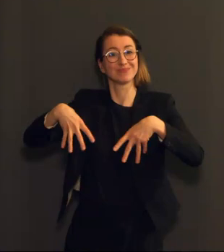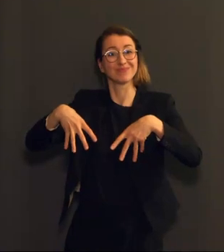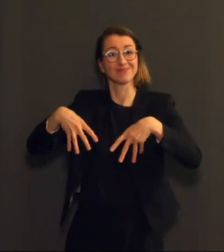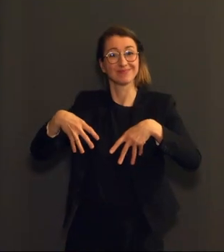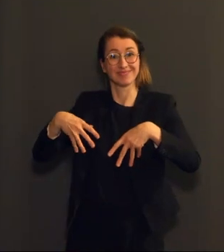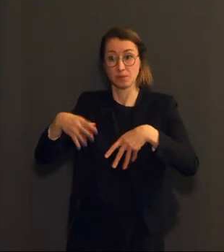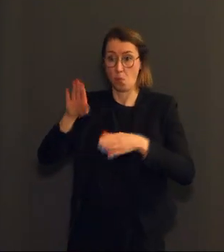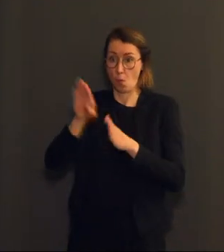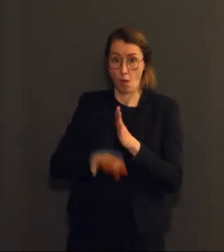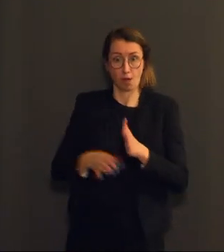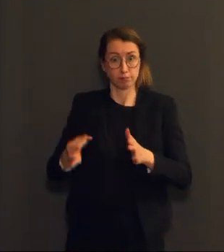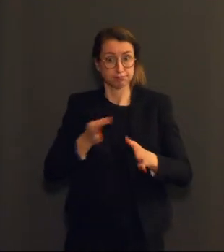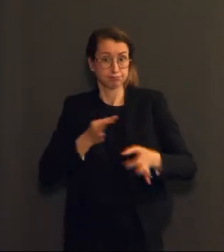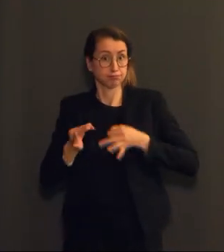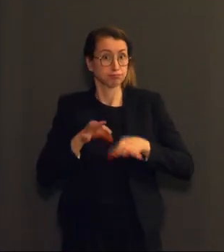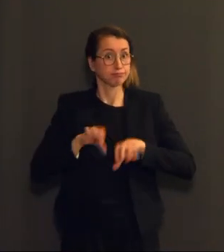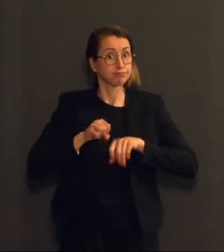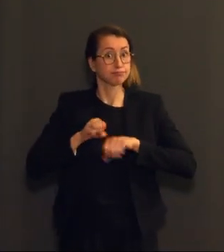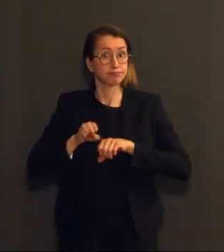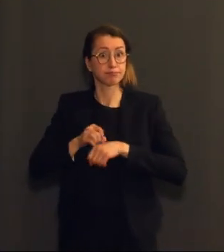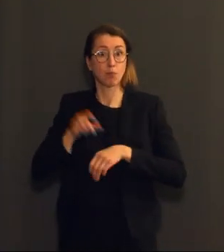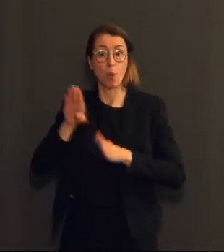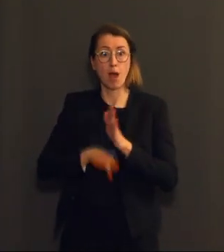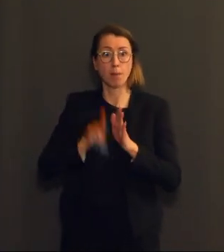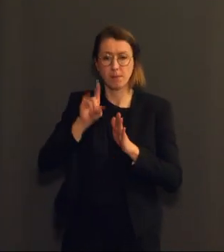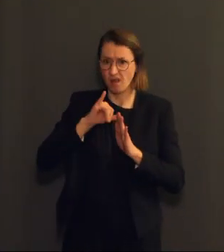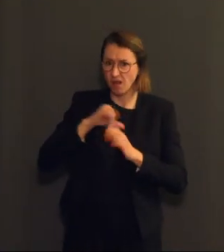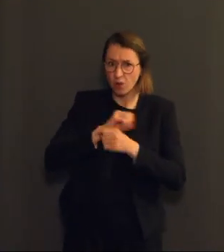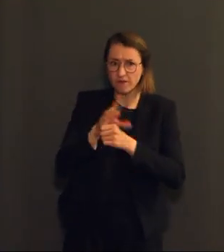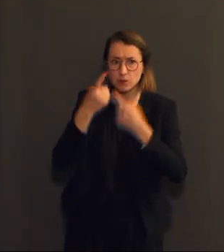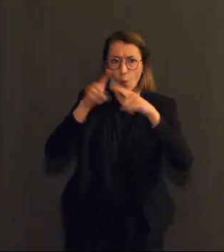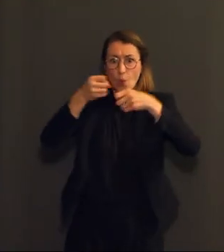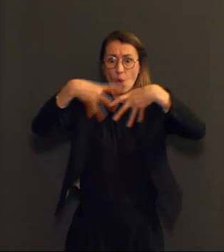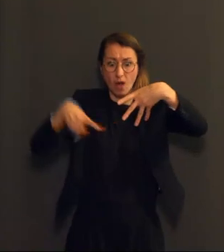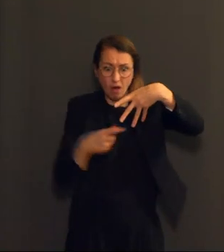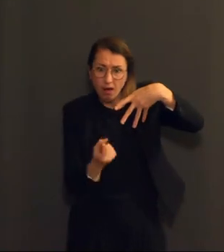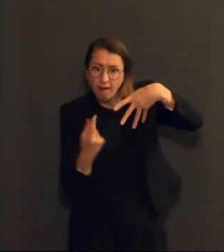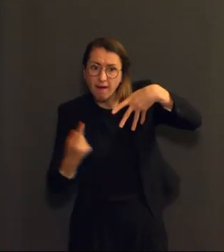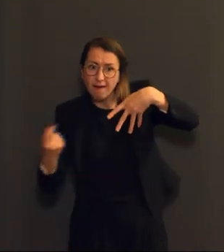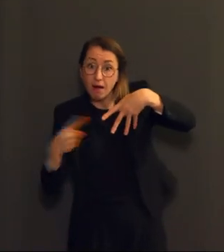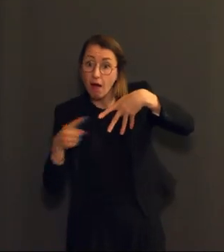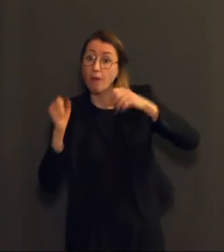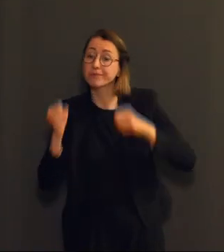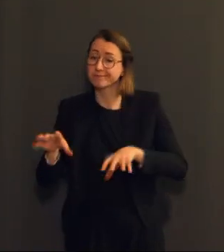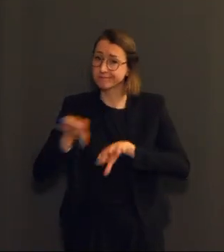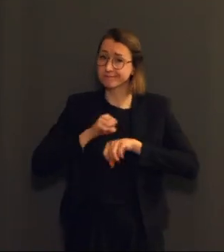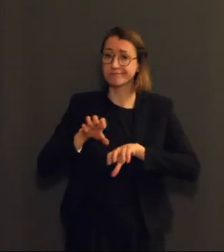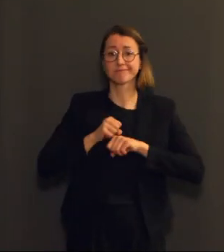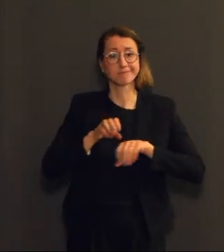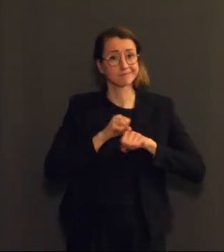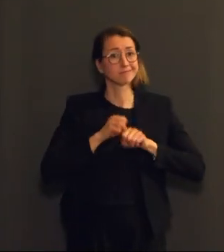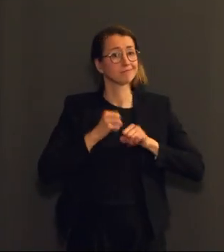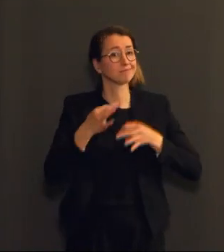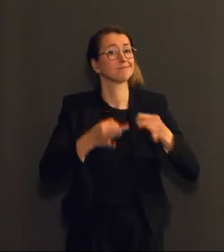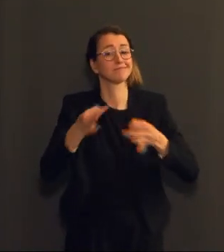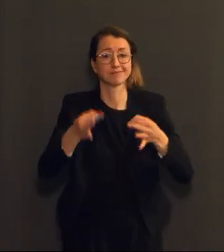dire, à d'autres variants, les fameux variants qu'on connaît ou d'autres variants qui seraient apparus. Ceci n'est pas impossible parce que l'on